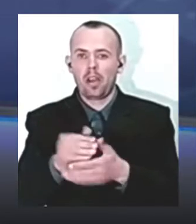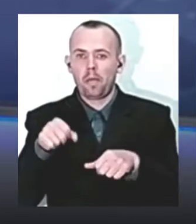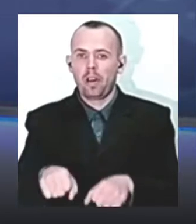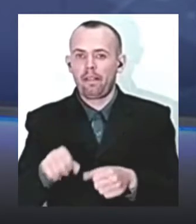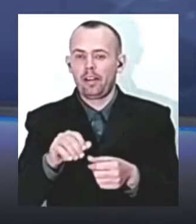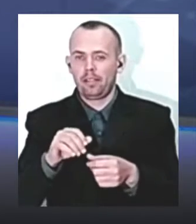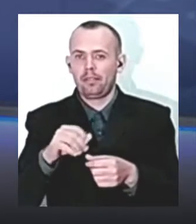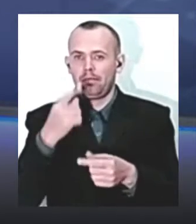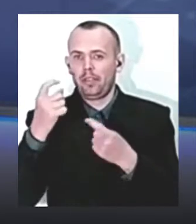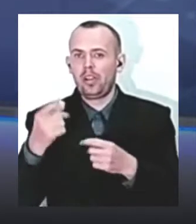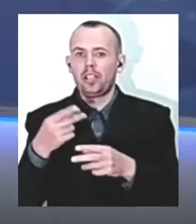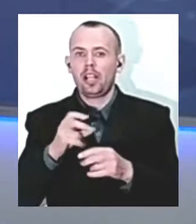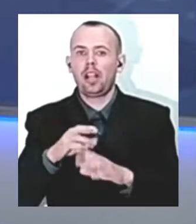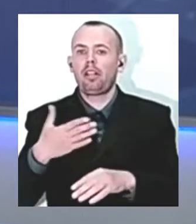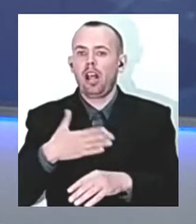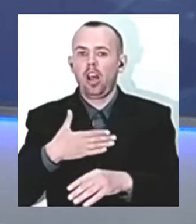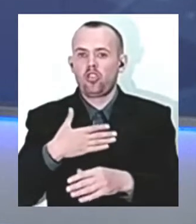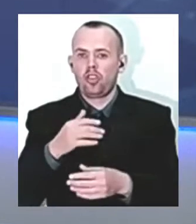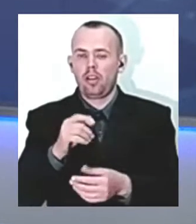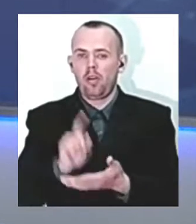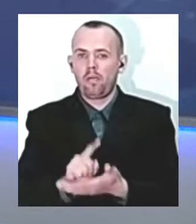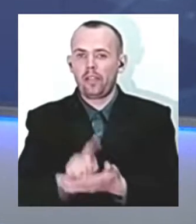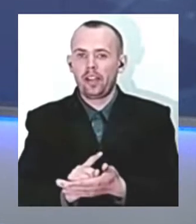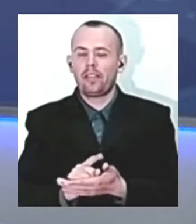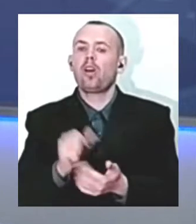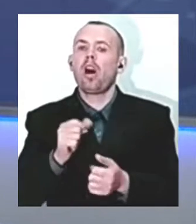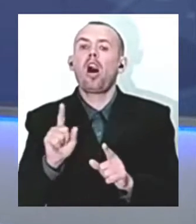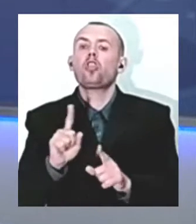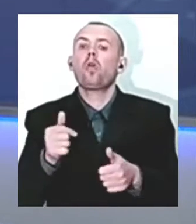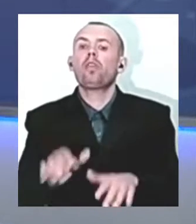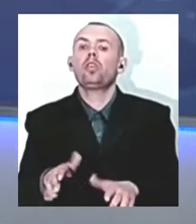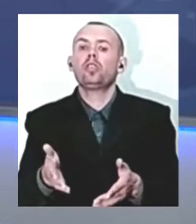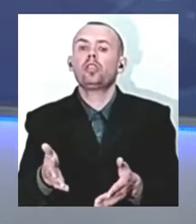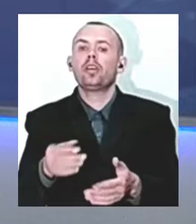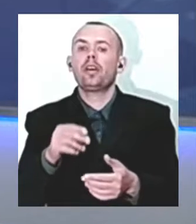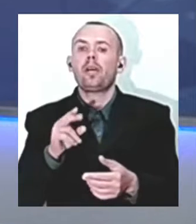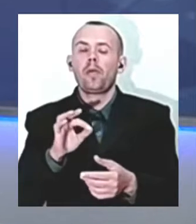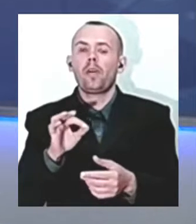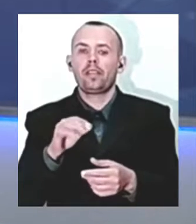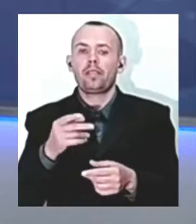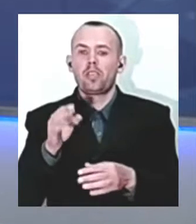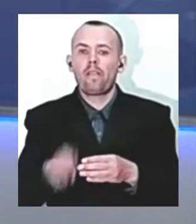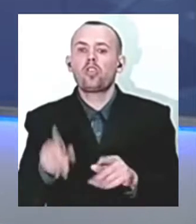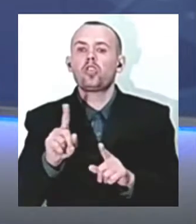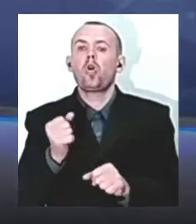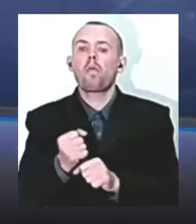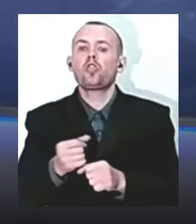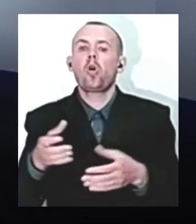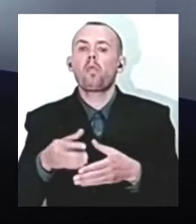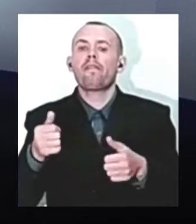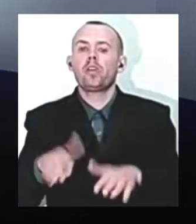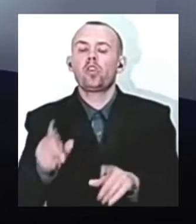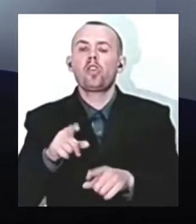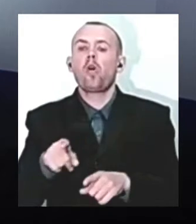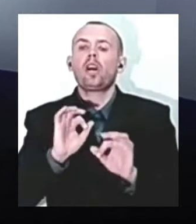це не наші повноваження. Ну, добре, а от що вирішили по завершенню? Що робоча група вирішила? Що вона розкаже? Чи,